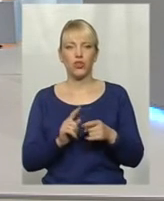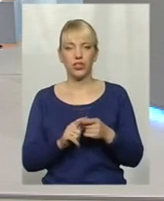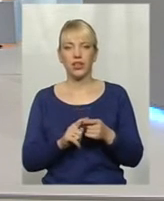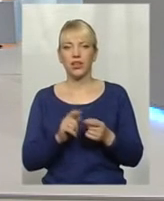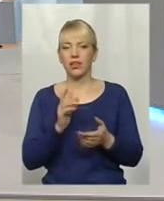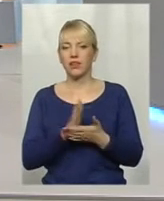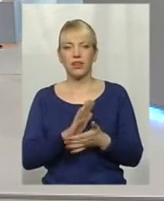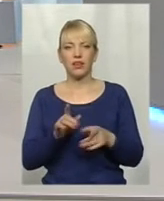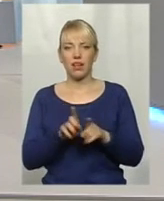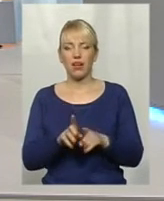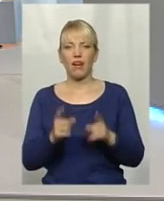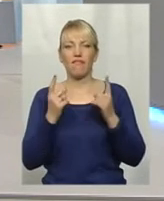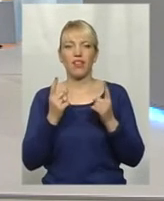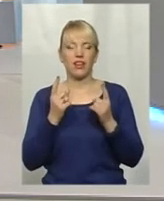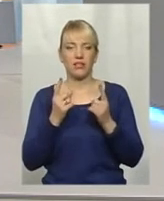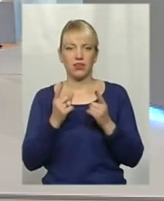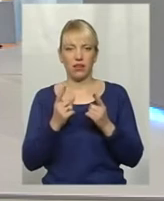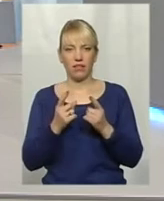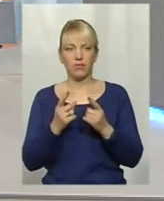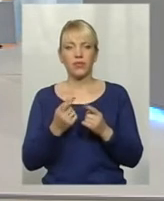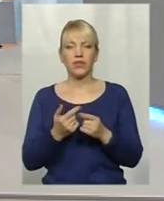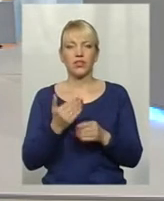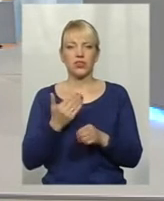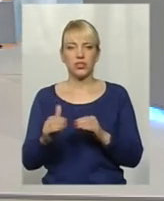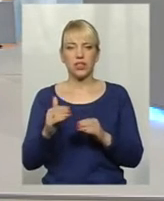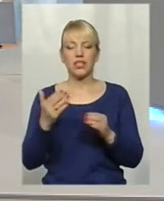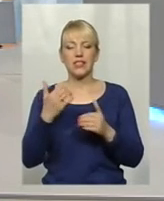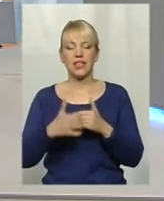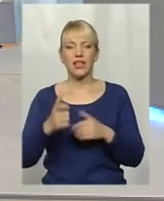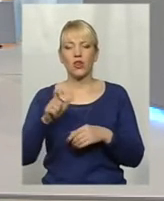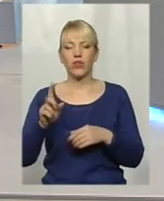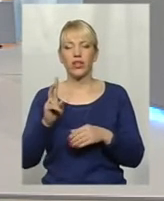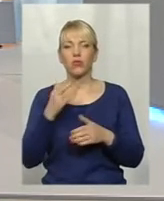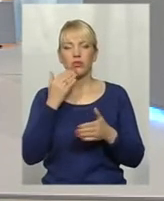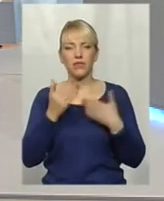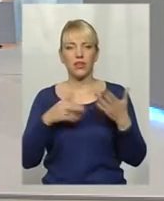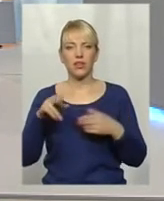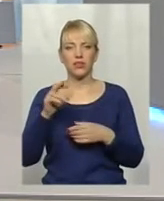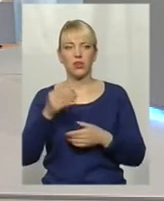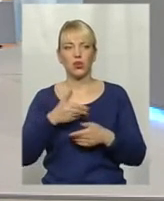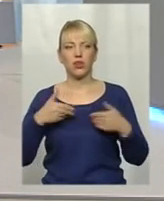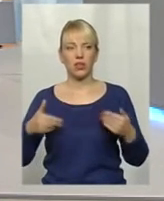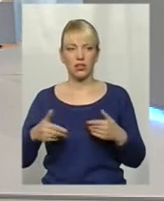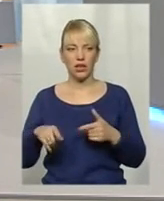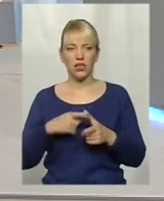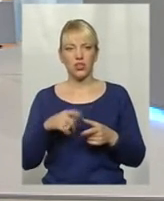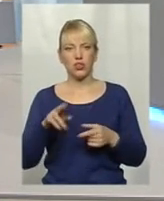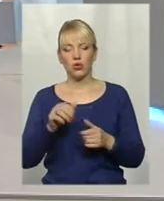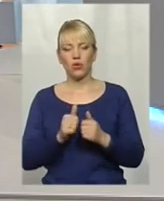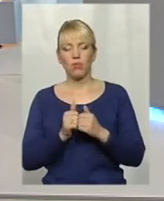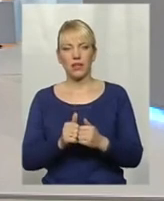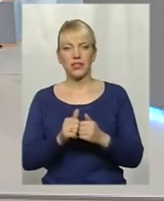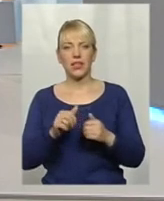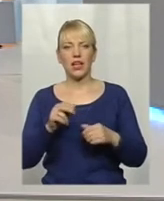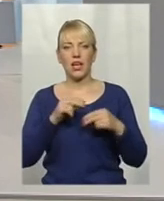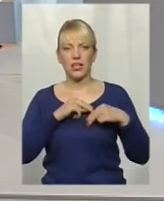не таку велику питому вагу серед тих людей, які звертаються до нас чи до партнерів, з якими ми разом надаємо